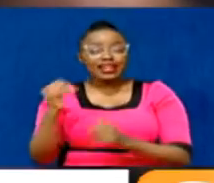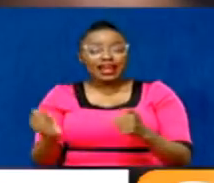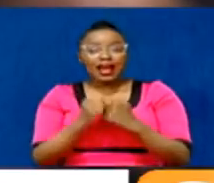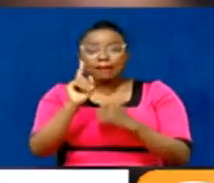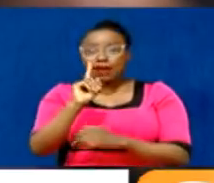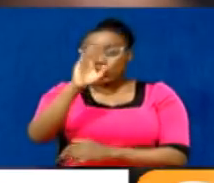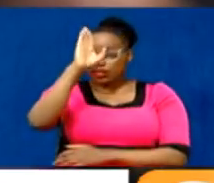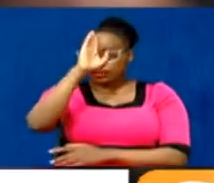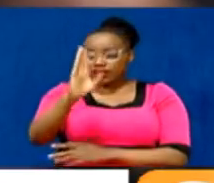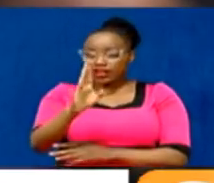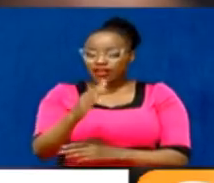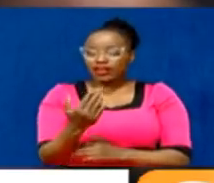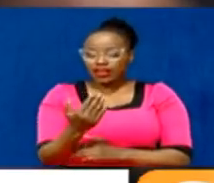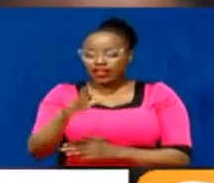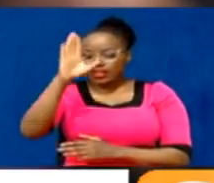happened